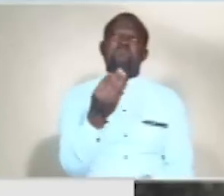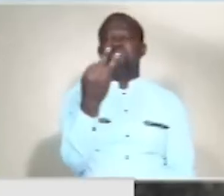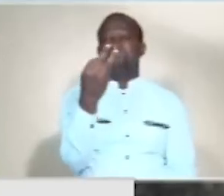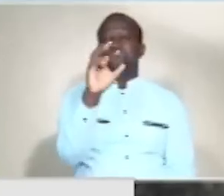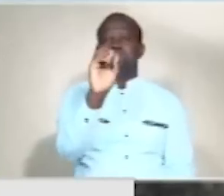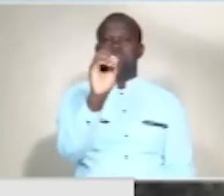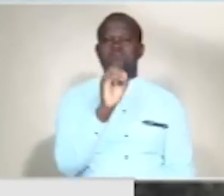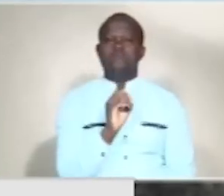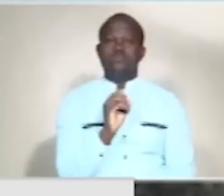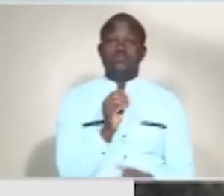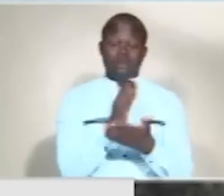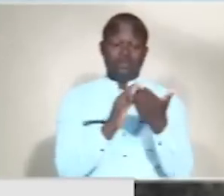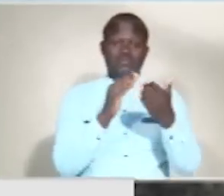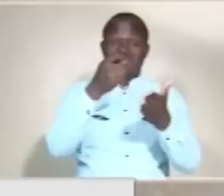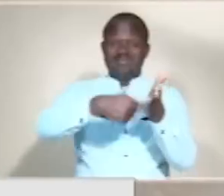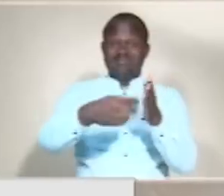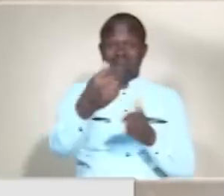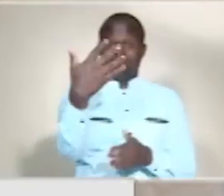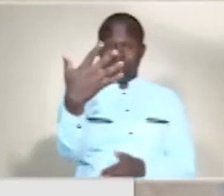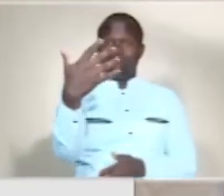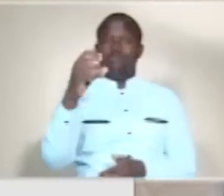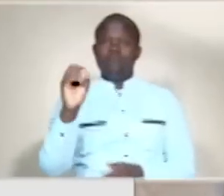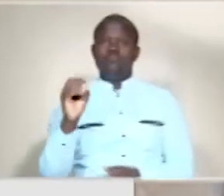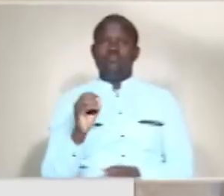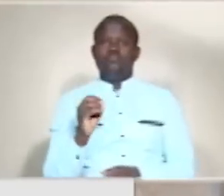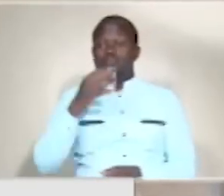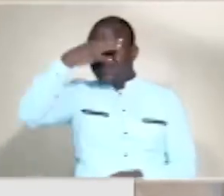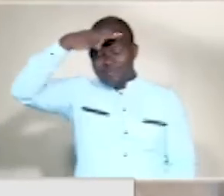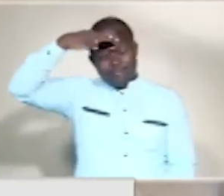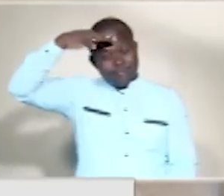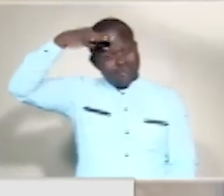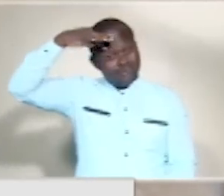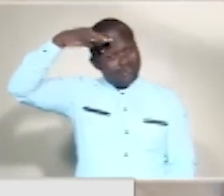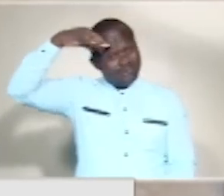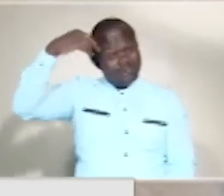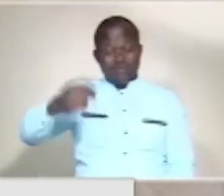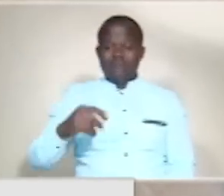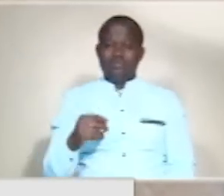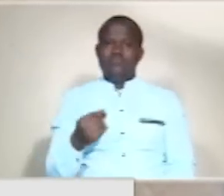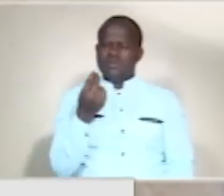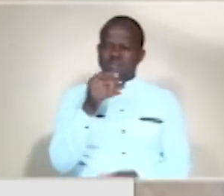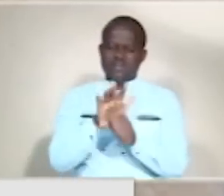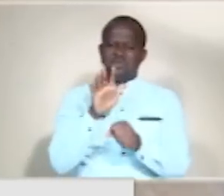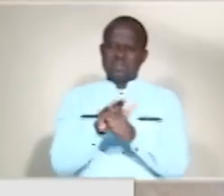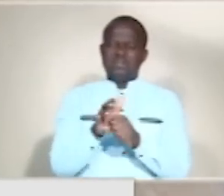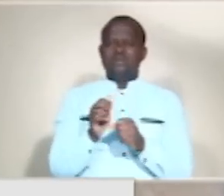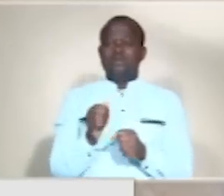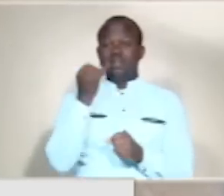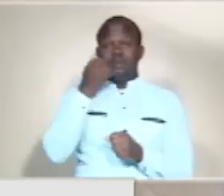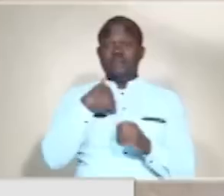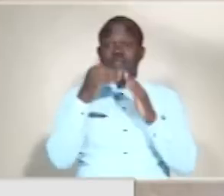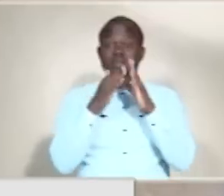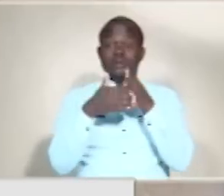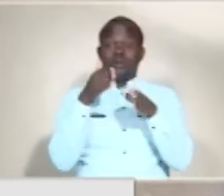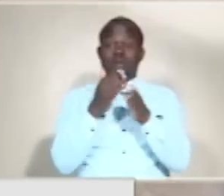3 hanije baguca 5000 biratugora cyane amafaranga aba menshi nimba ufite nk'inzu yawe giye